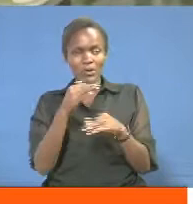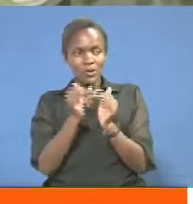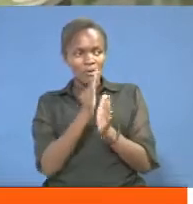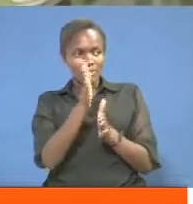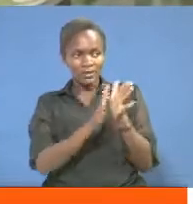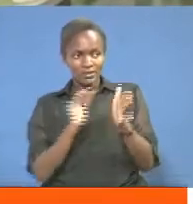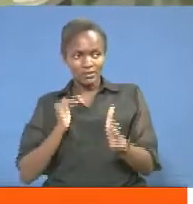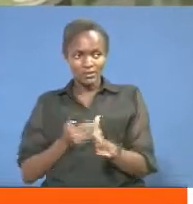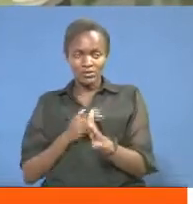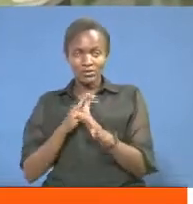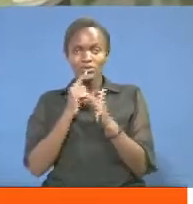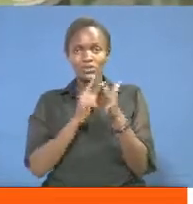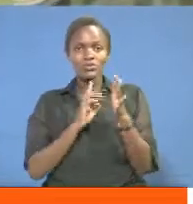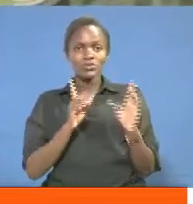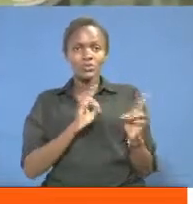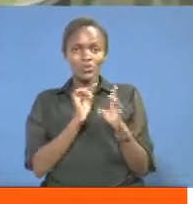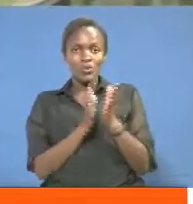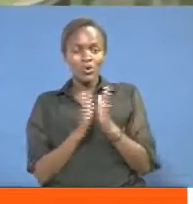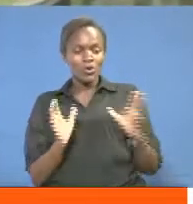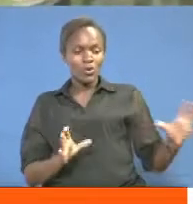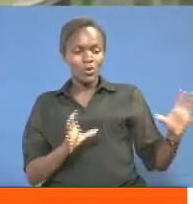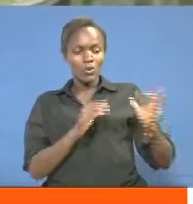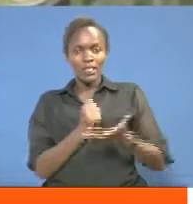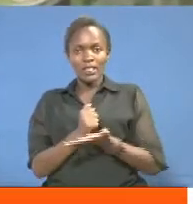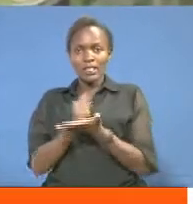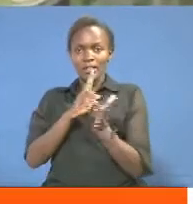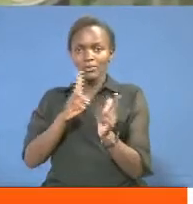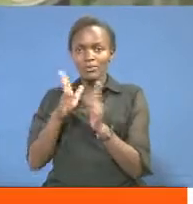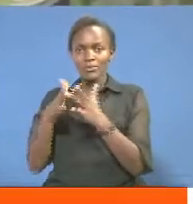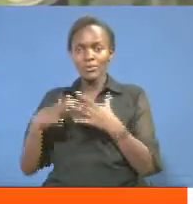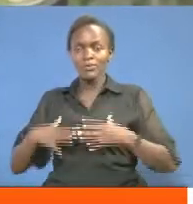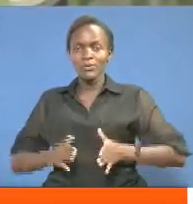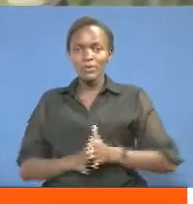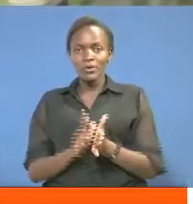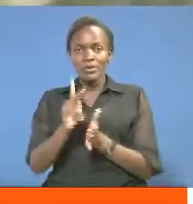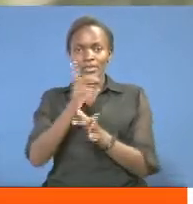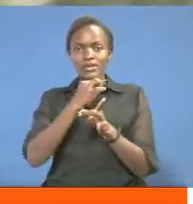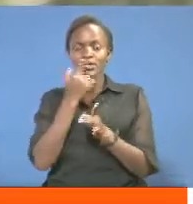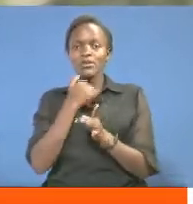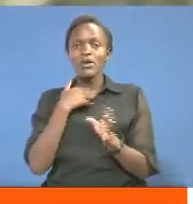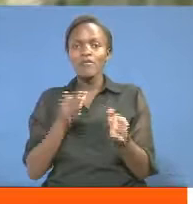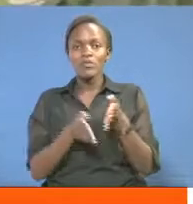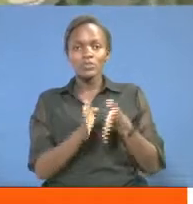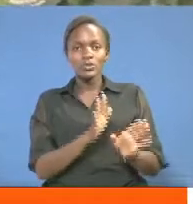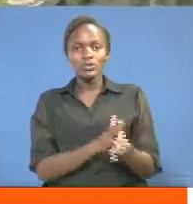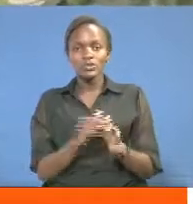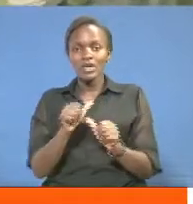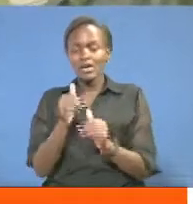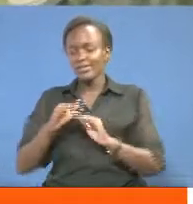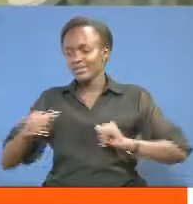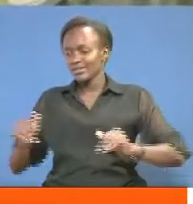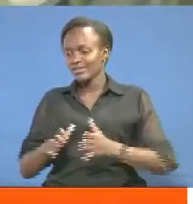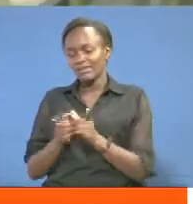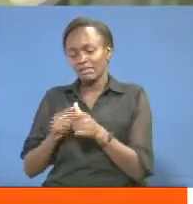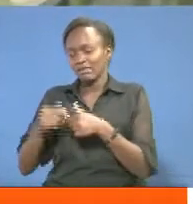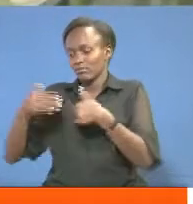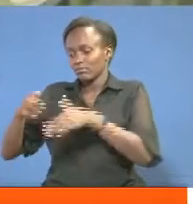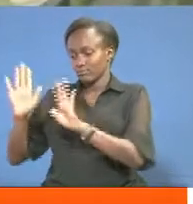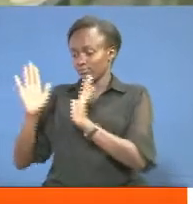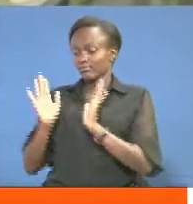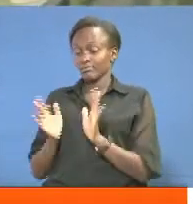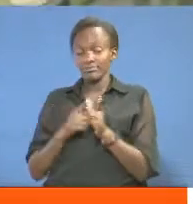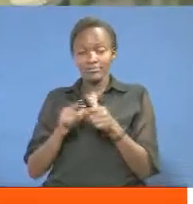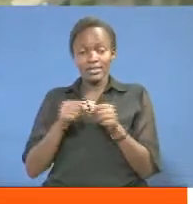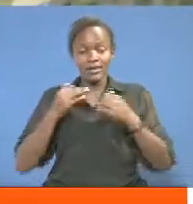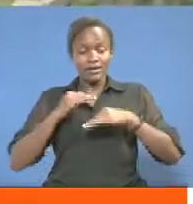zote tunaziweka kwa kusaidia mwananchi wa kawaida. Wale wengine wako na nafasi ya kufanya hiyo, wengine wafanye hiyo, sisi